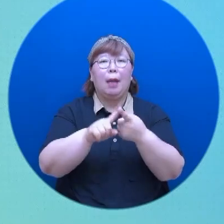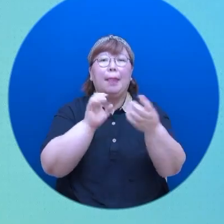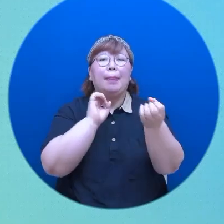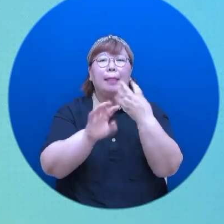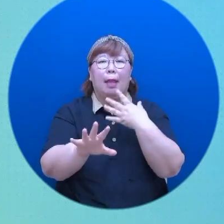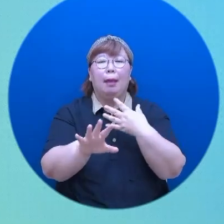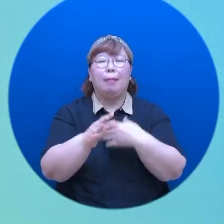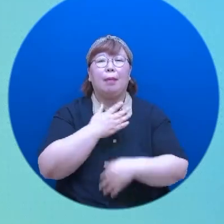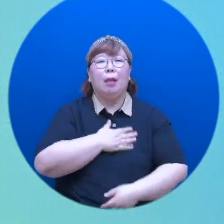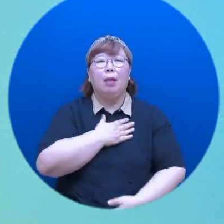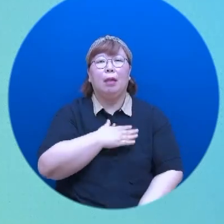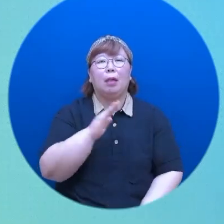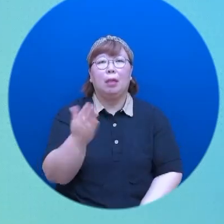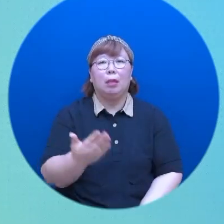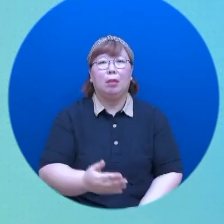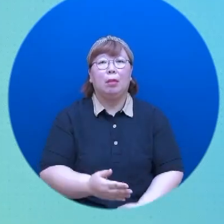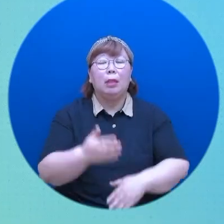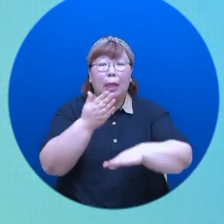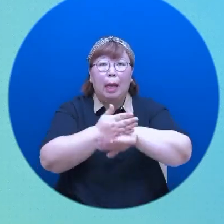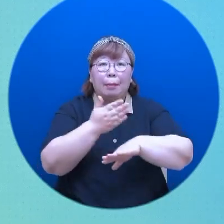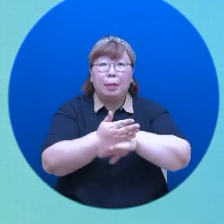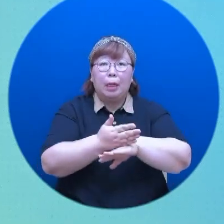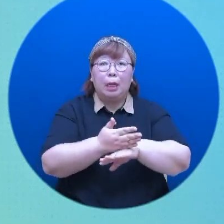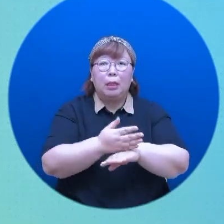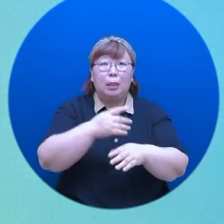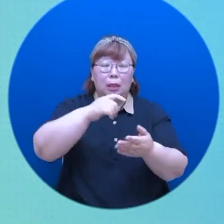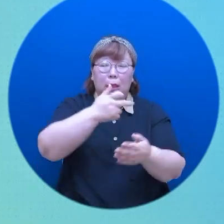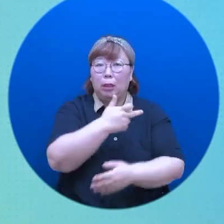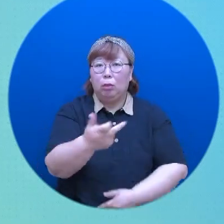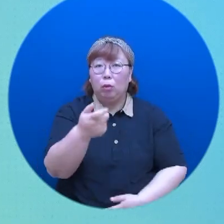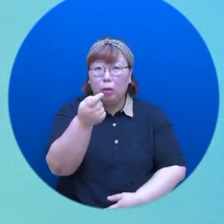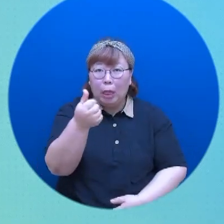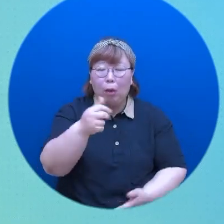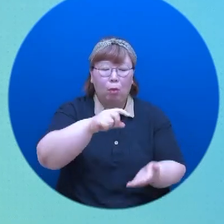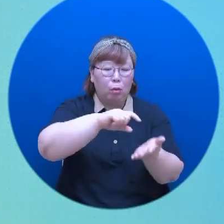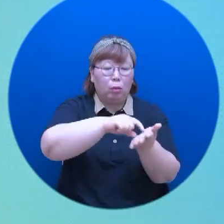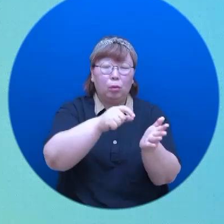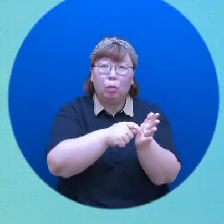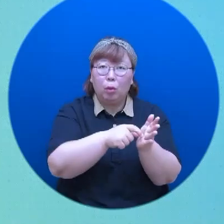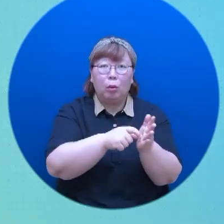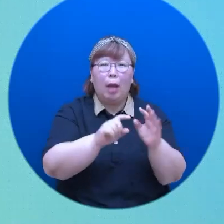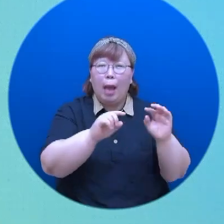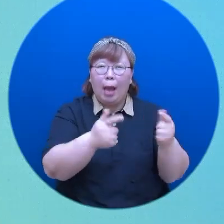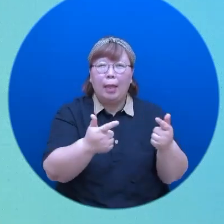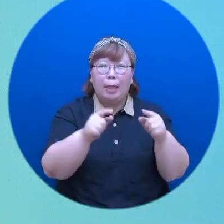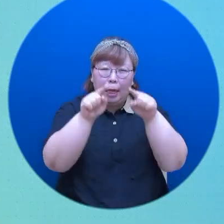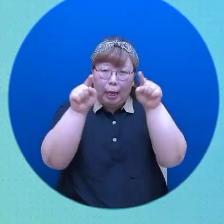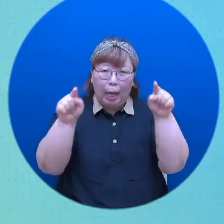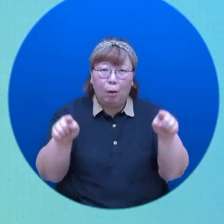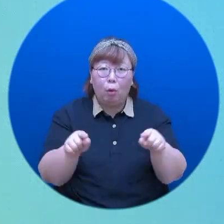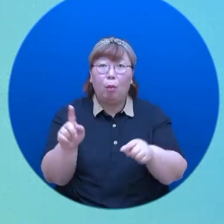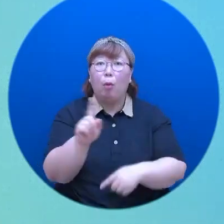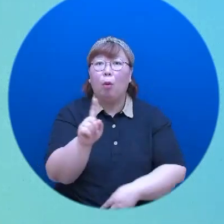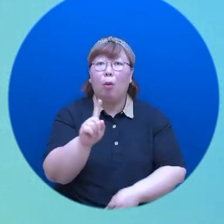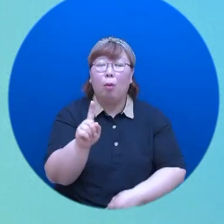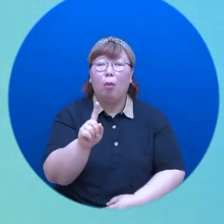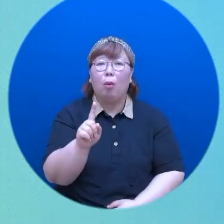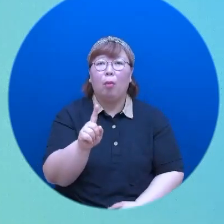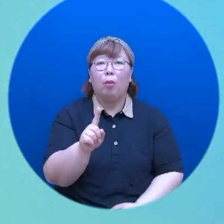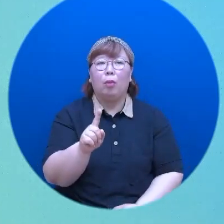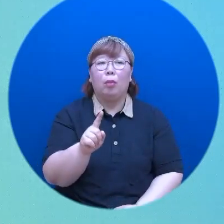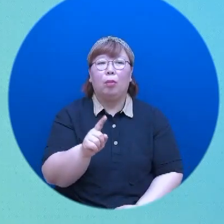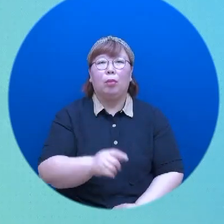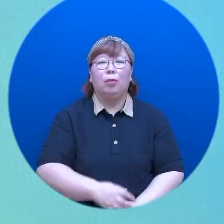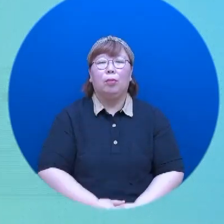퀴즈였죠? 감사는 크기가 아니라 땡땡이다. 정답은 무엇일까요? 자, 화면을